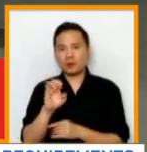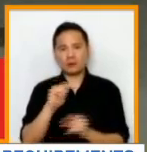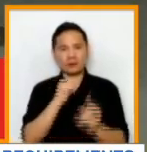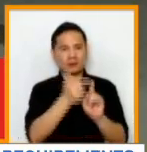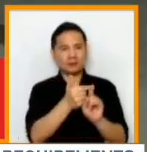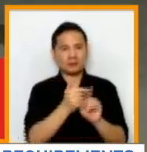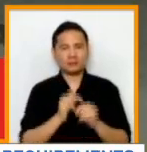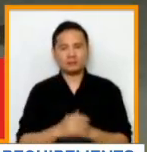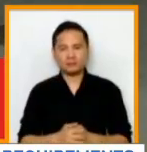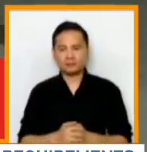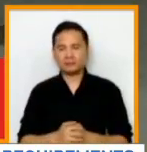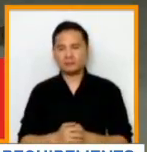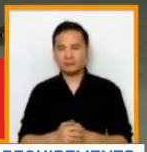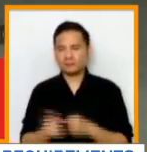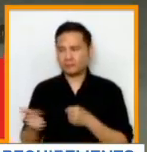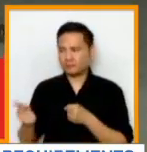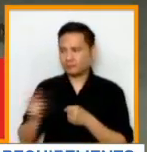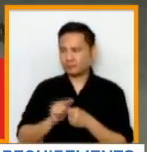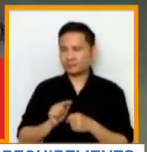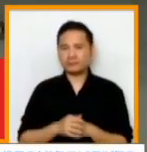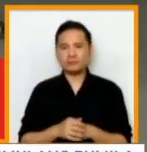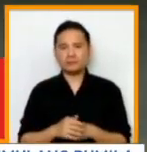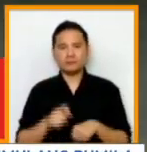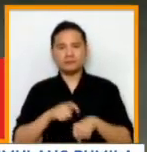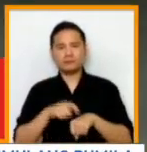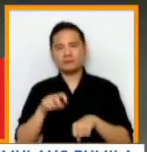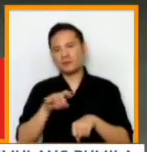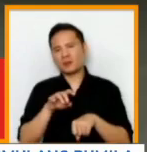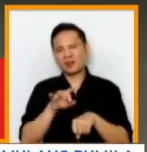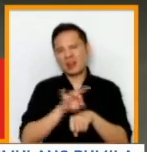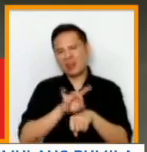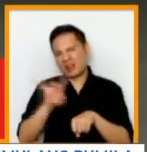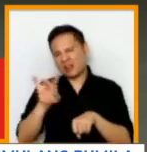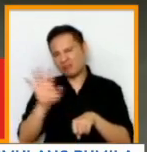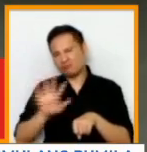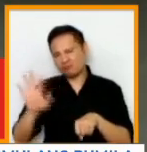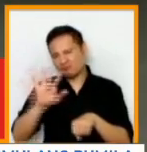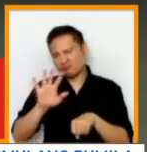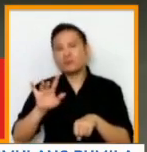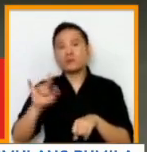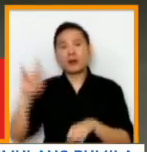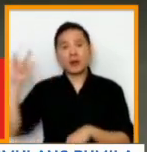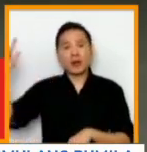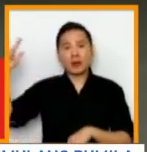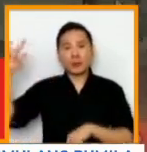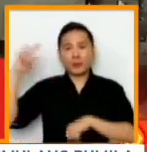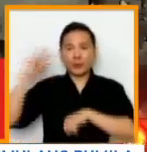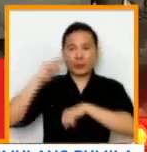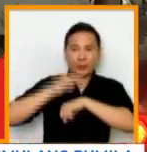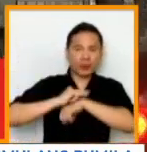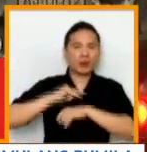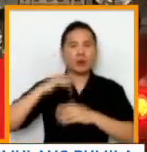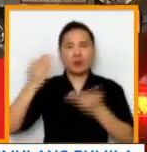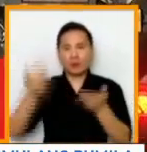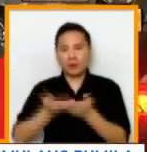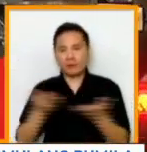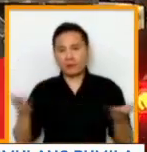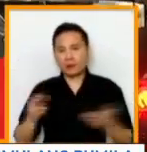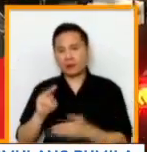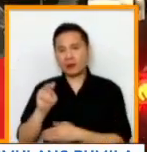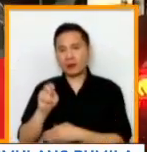Alas 8.22 kagabi nang lumapag ang Air Hong Kong flight LD456 sa NAIA Terminal 3. Sakay ang